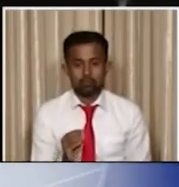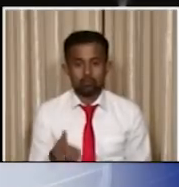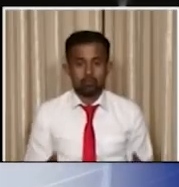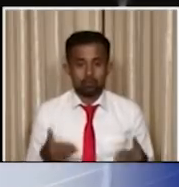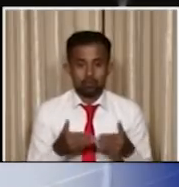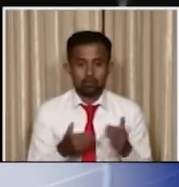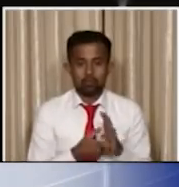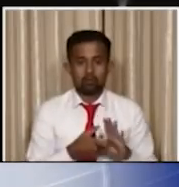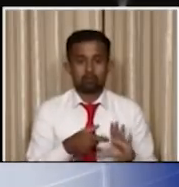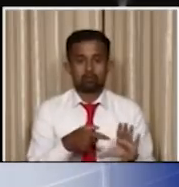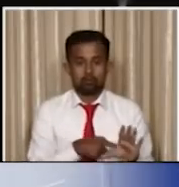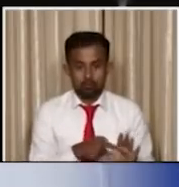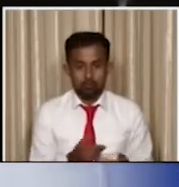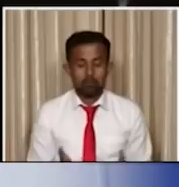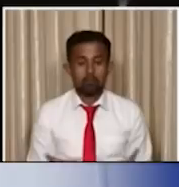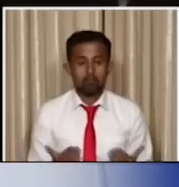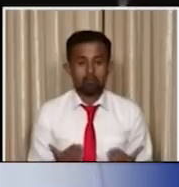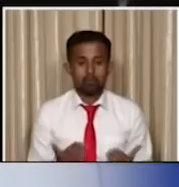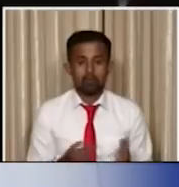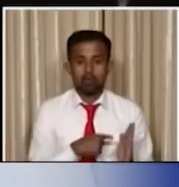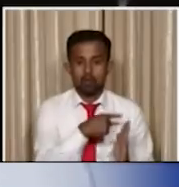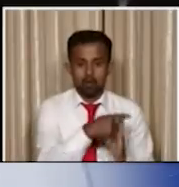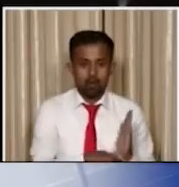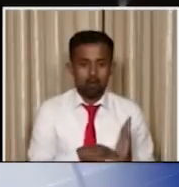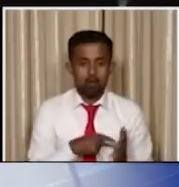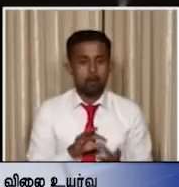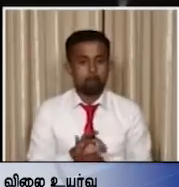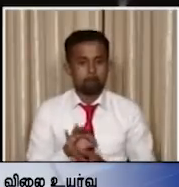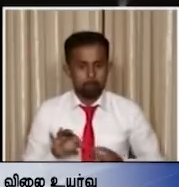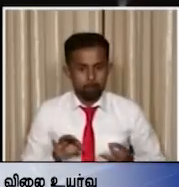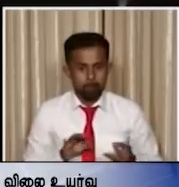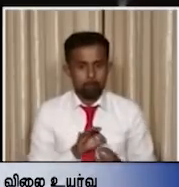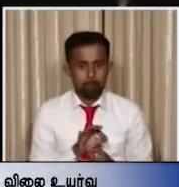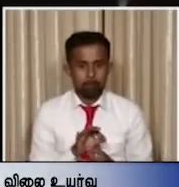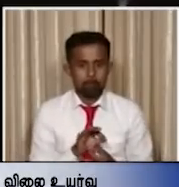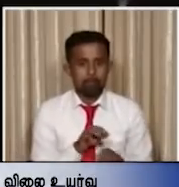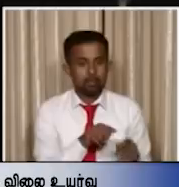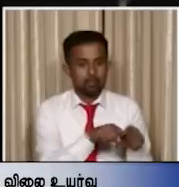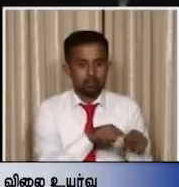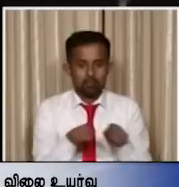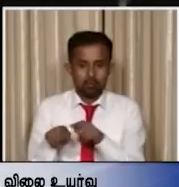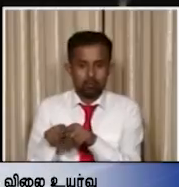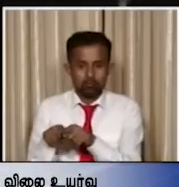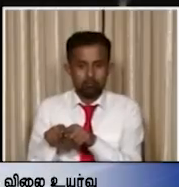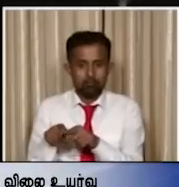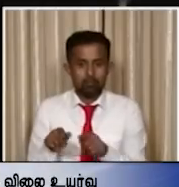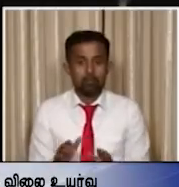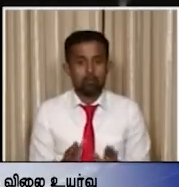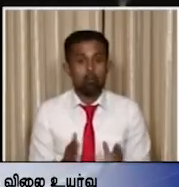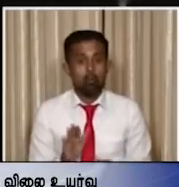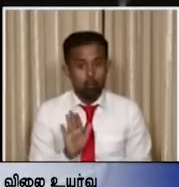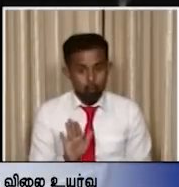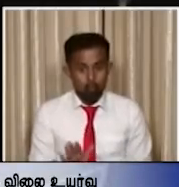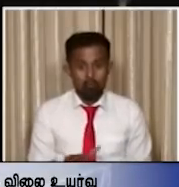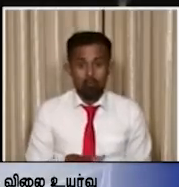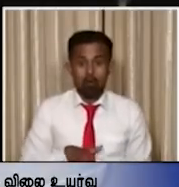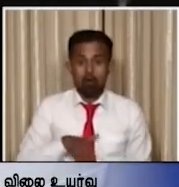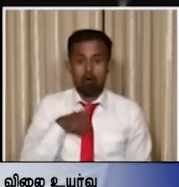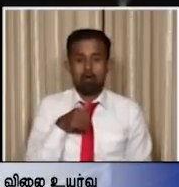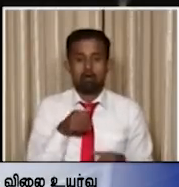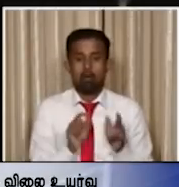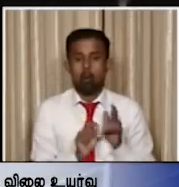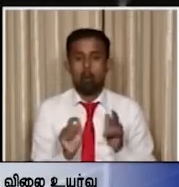சிந்தி மீண்டும் யுத்தம் ஒன்றையாக கேட்கின்றீர்கள். அவ்வாறெனில் ஒன்றை நினைவில் வைத்துக் கொள்ளுங்கள். இரா சம்பந்தனும் அந்த சந்திப்பில்